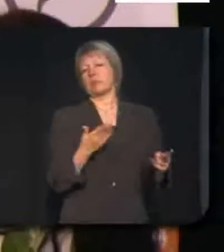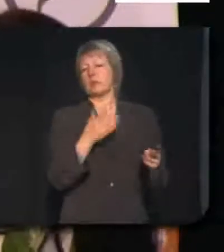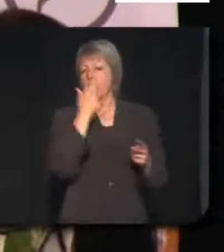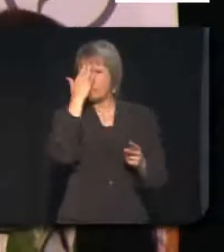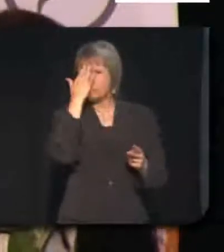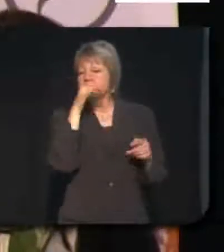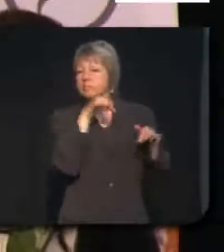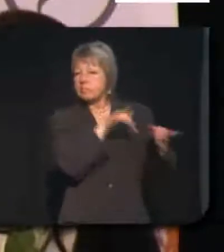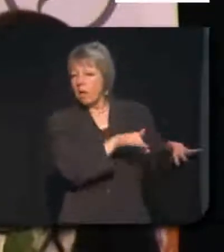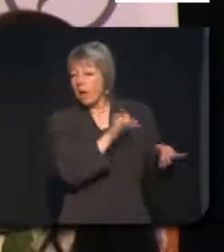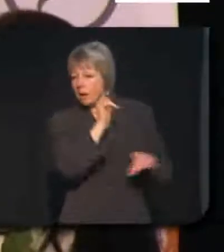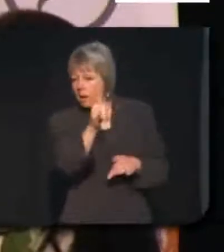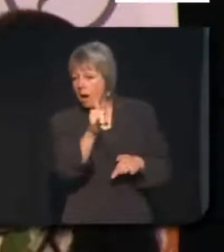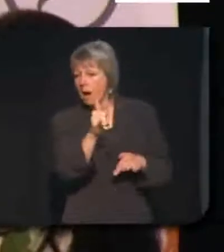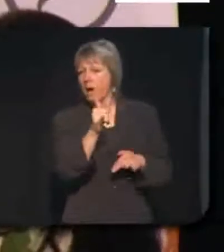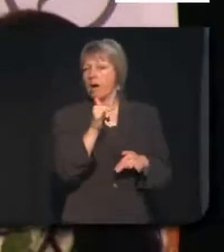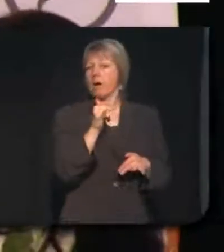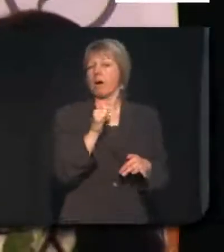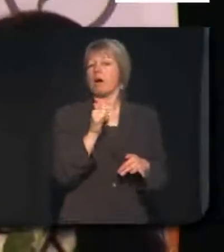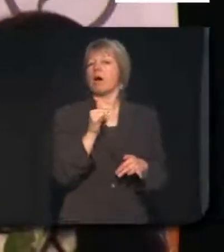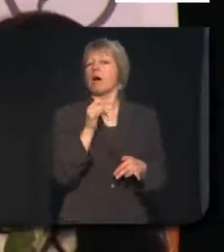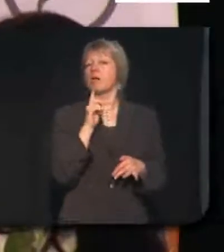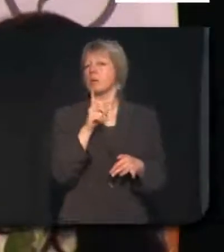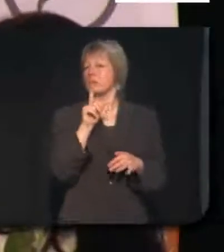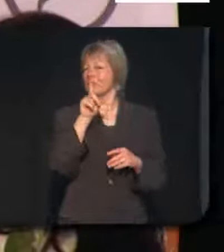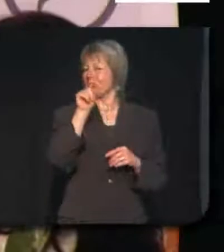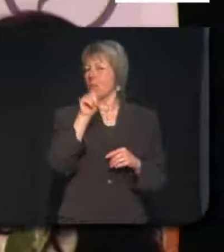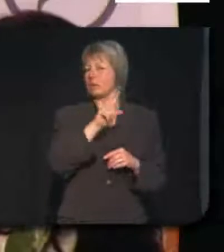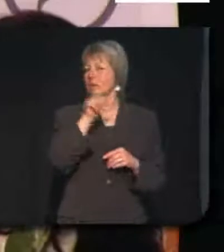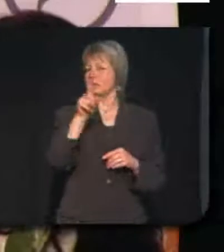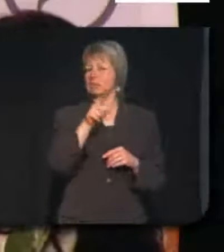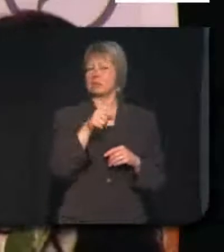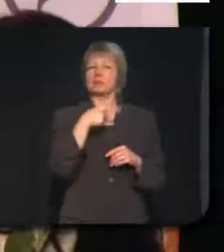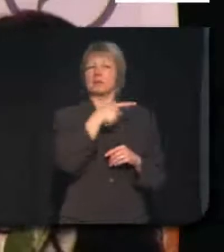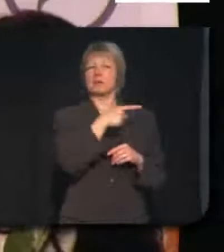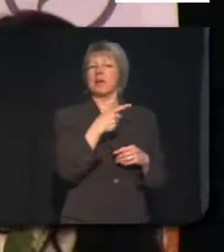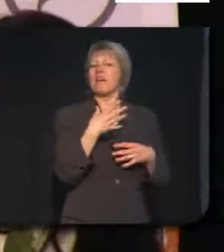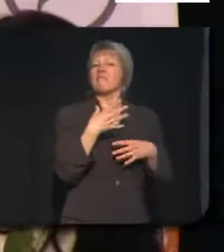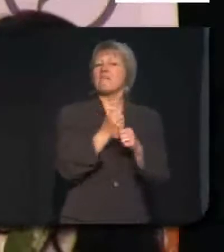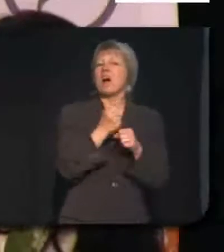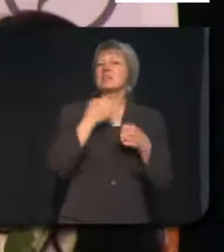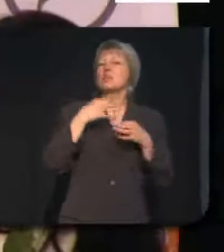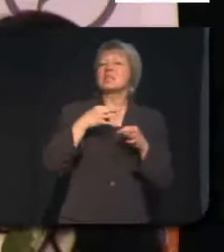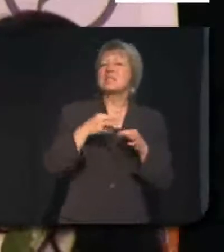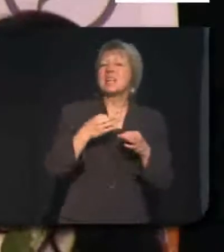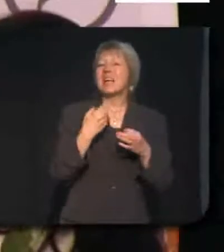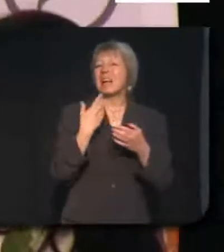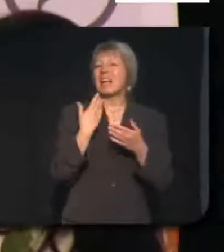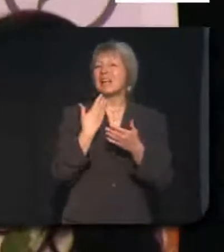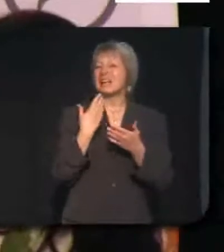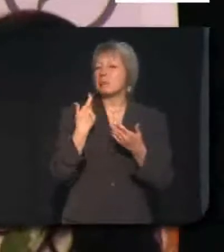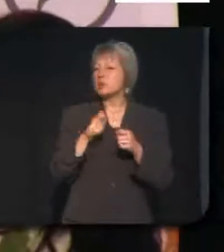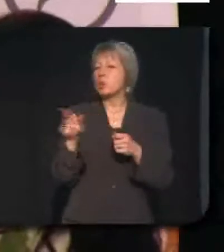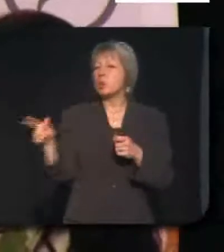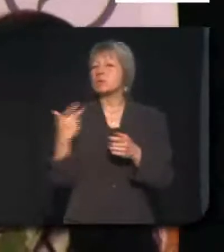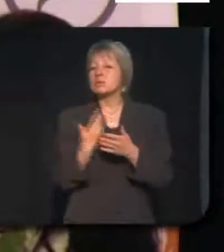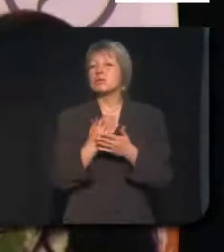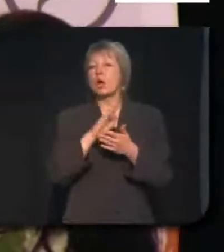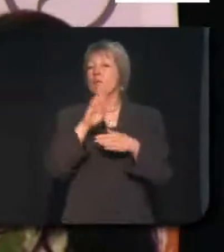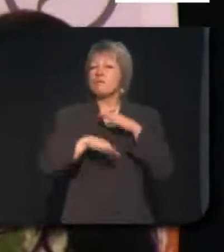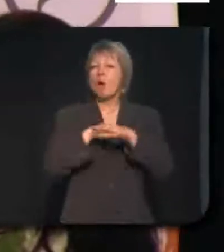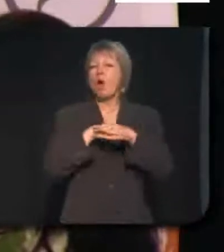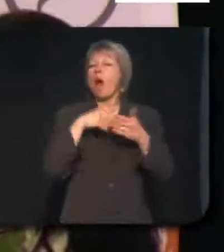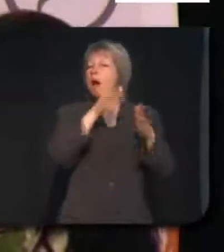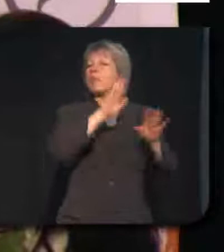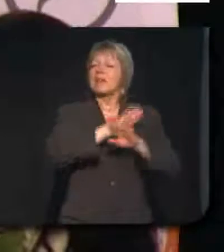bedenken gibt aber dann den ESM nicht deswegen gegen den verfassungsgerichtlichen Beschluss komplett ablehnen sondern zu demokratisieren das